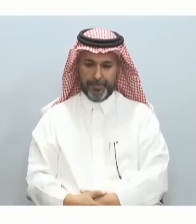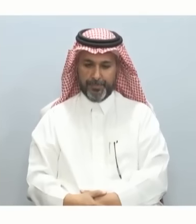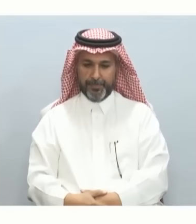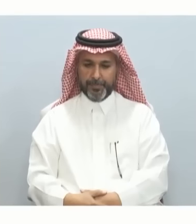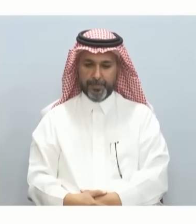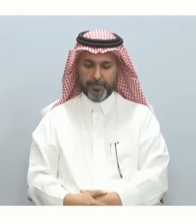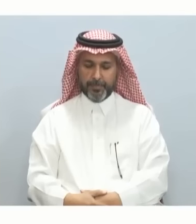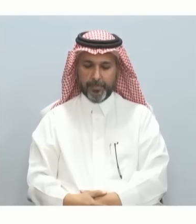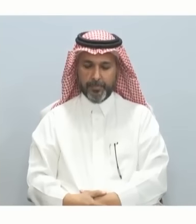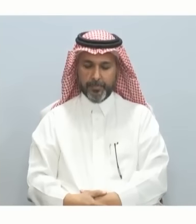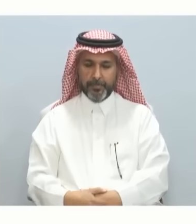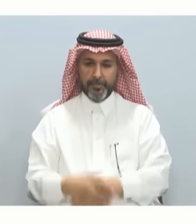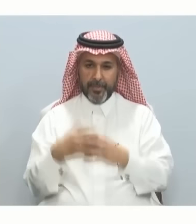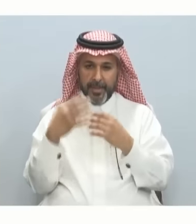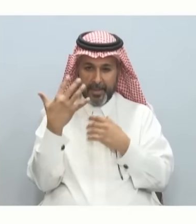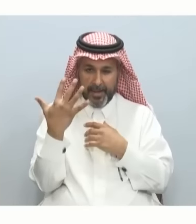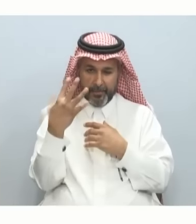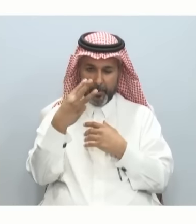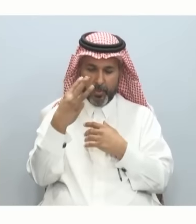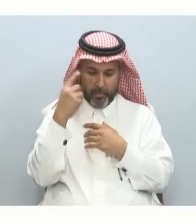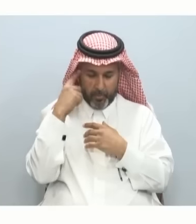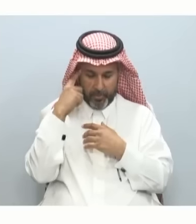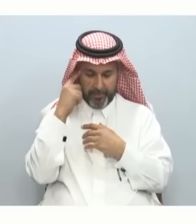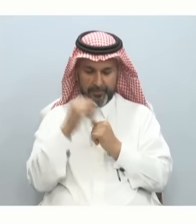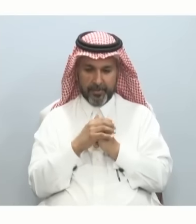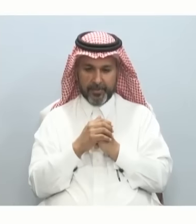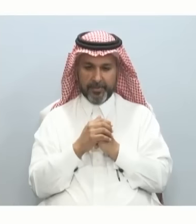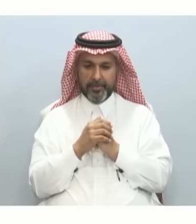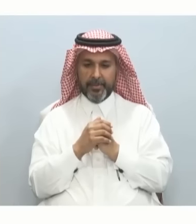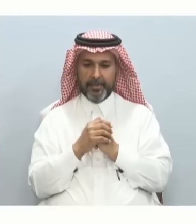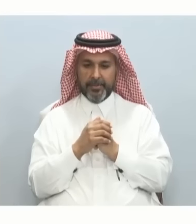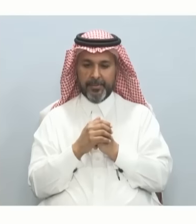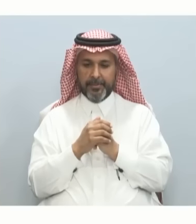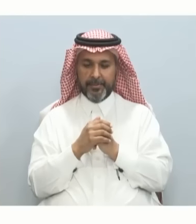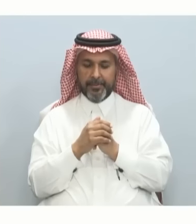35 بارك الله فيكم ماذا صلاه